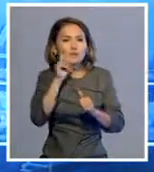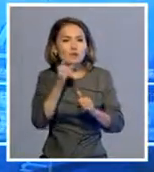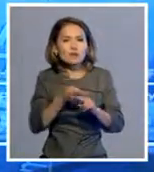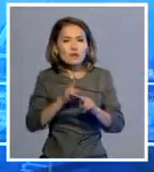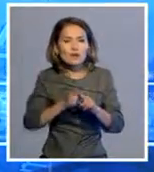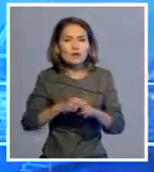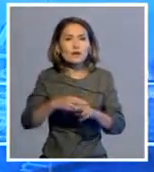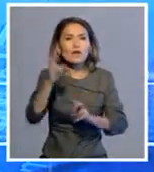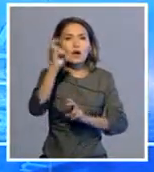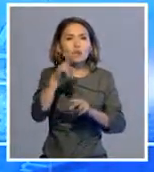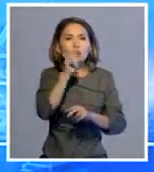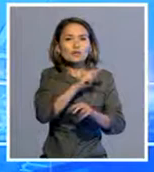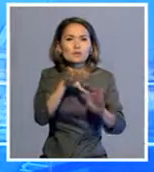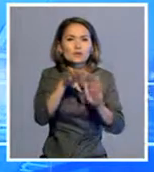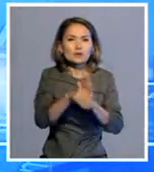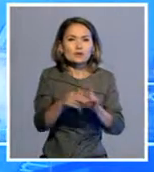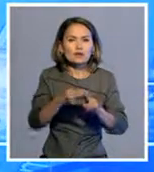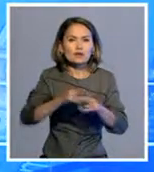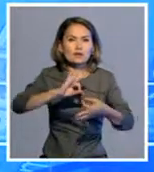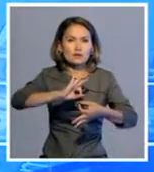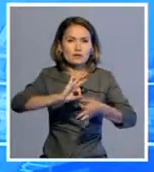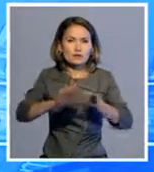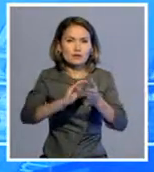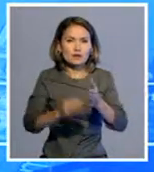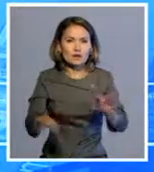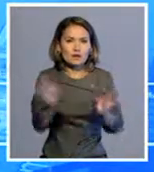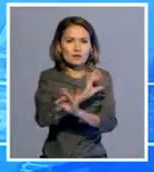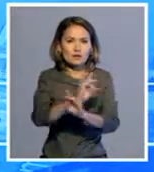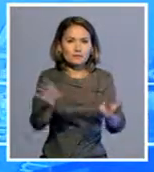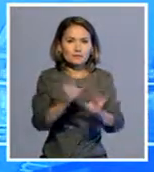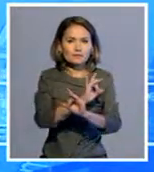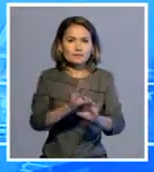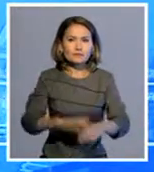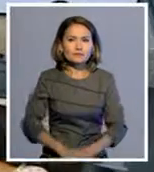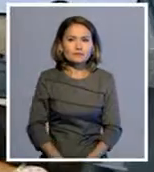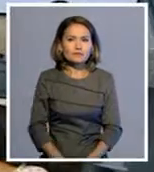Азия компаниясына жұмысқа қабылданады. Тақырыпты тілшіміз Айгерім Мусина тарқатады.